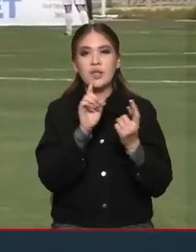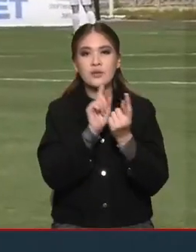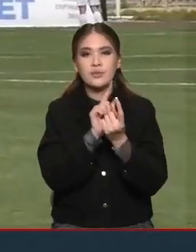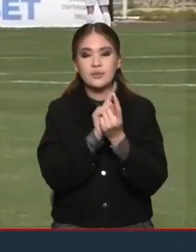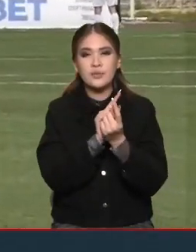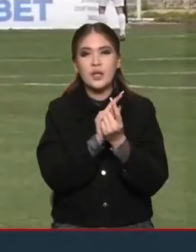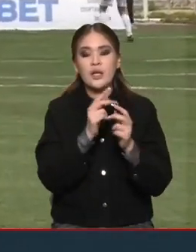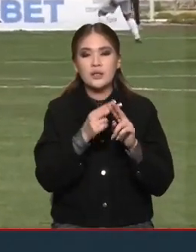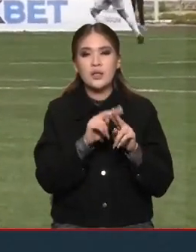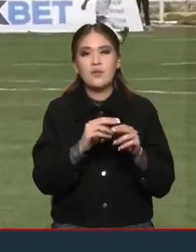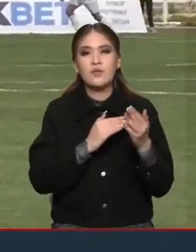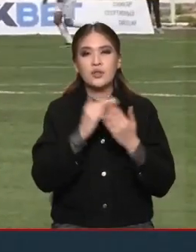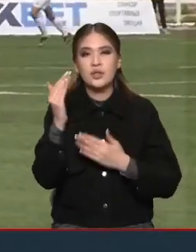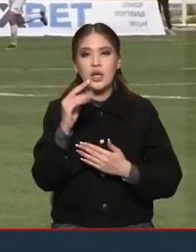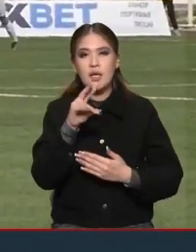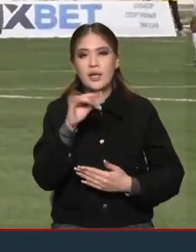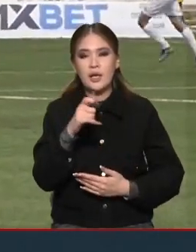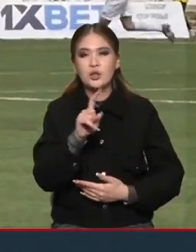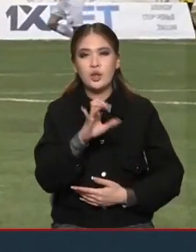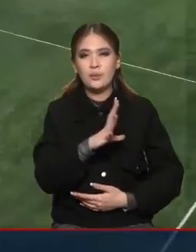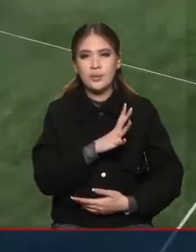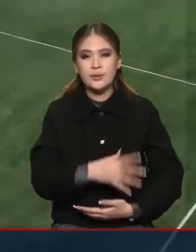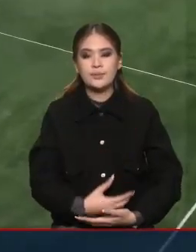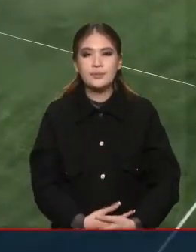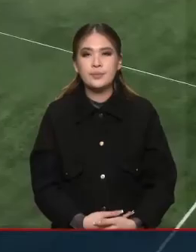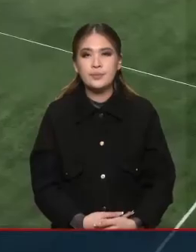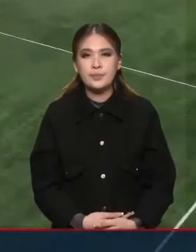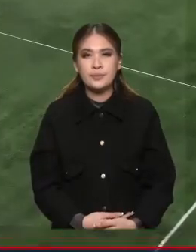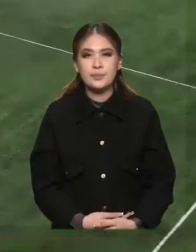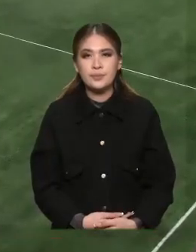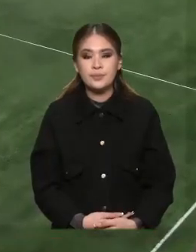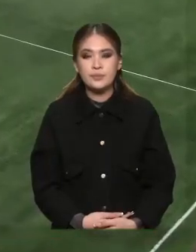чтобы выйти в высшую лигу. Илья Кудряков, Жазира Абиль, Жибек Жолы, Мангистауская область.